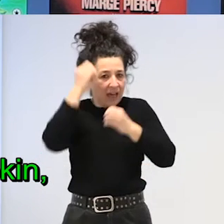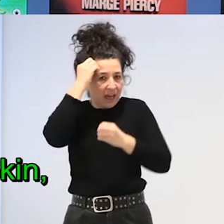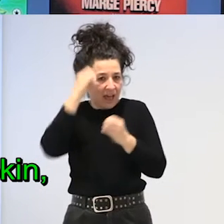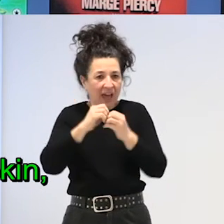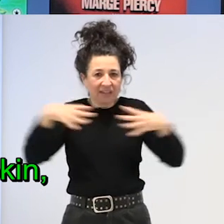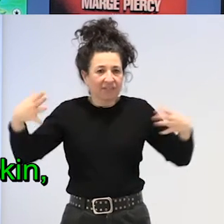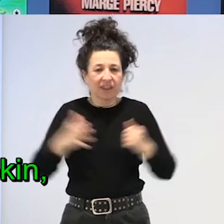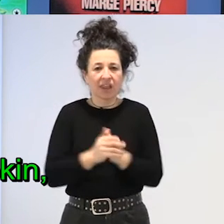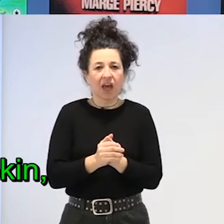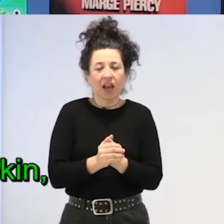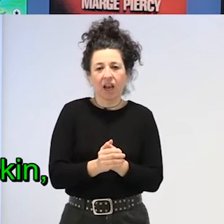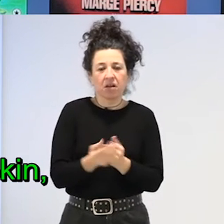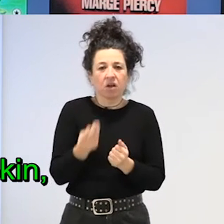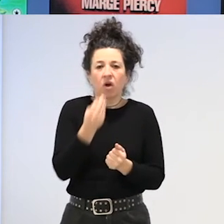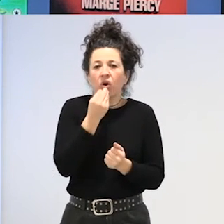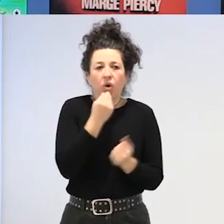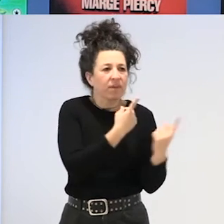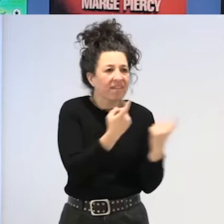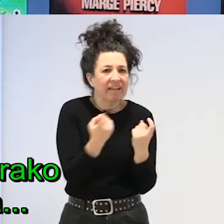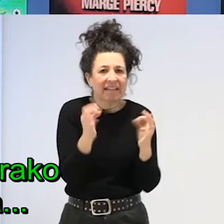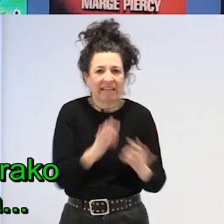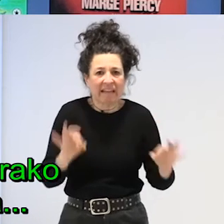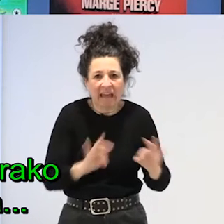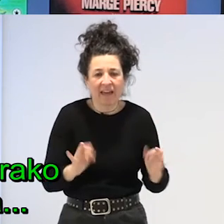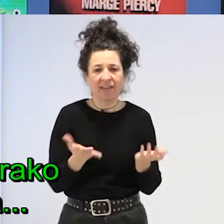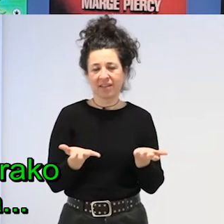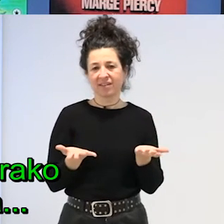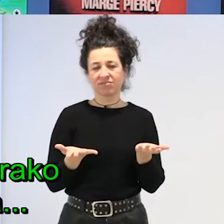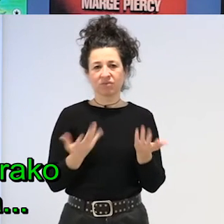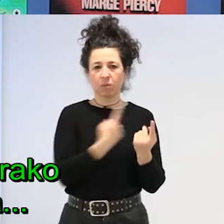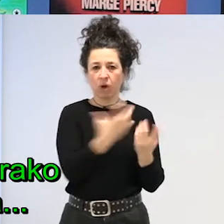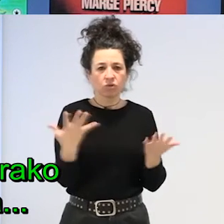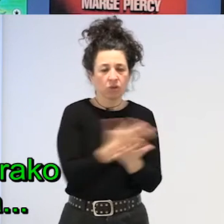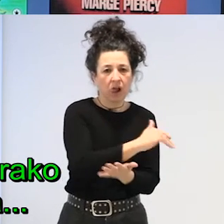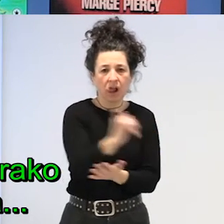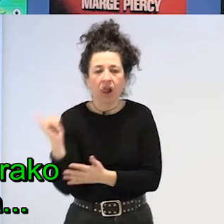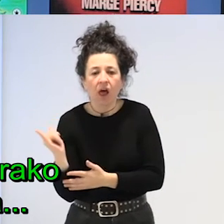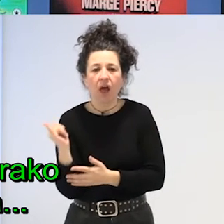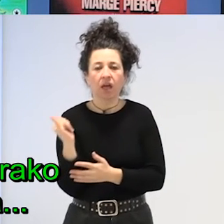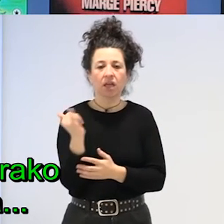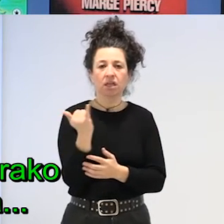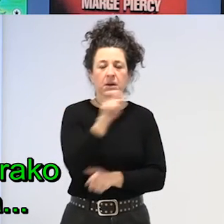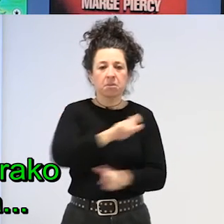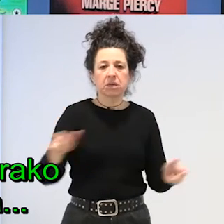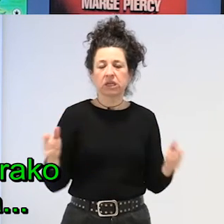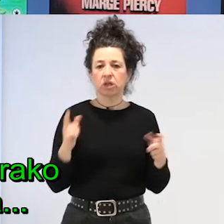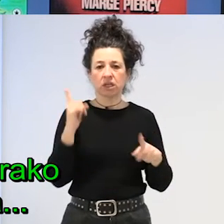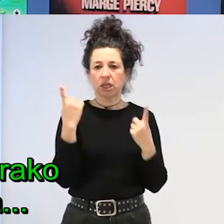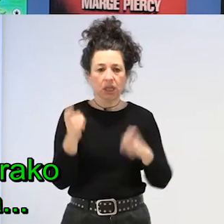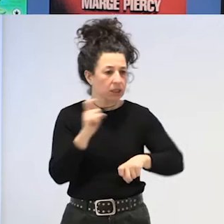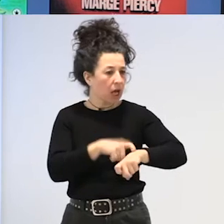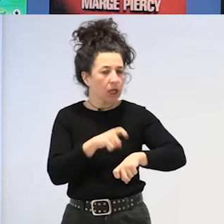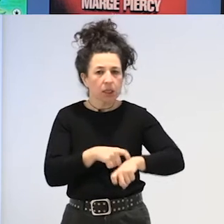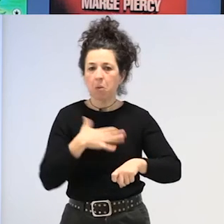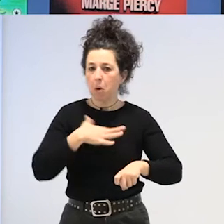elkarrekin, janaria esaio inori falta, bakoitzak ba, denbora bere gauzetarako behar duenean ba, hartzen du,